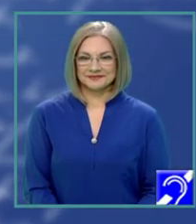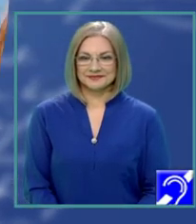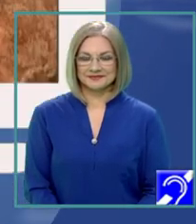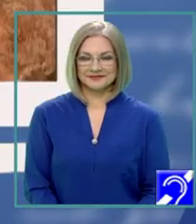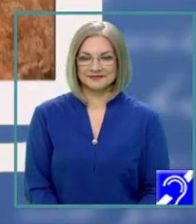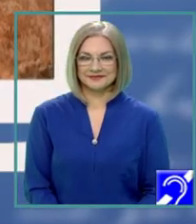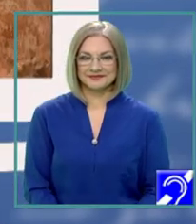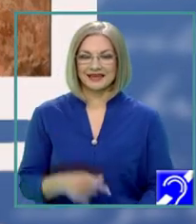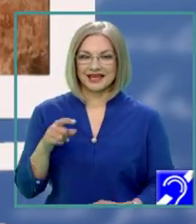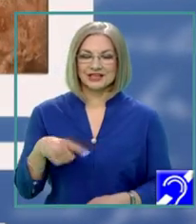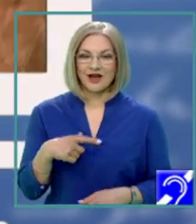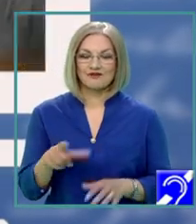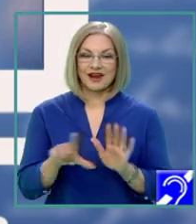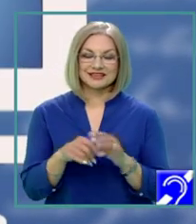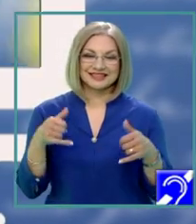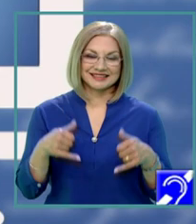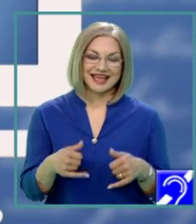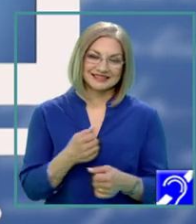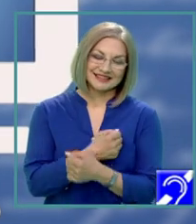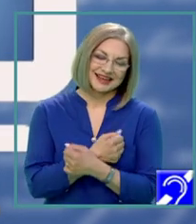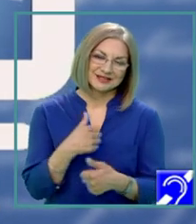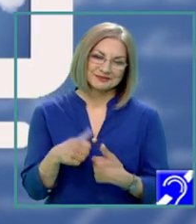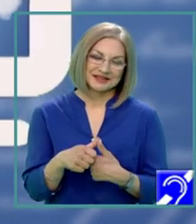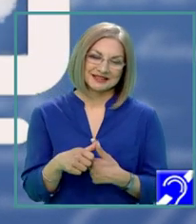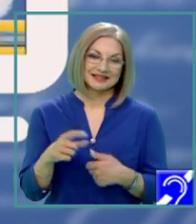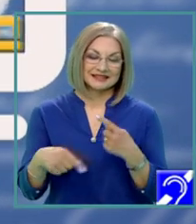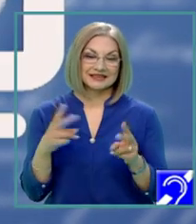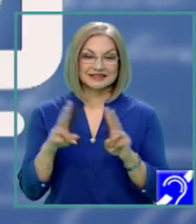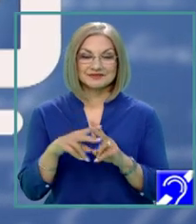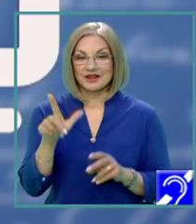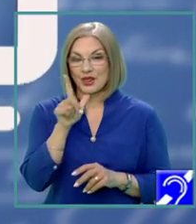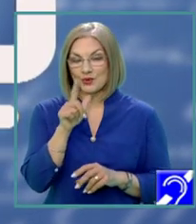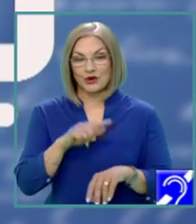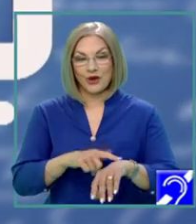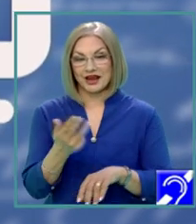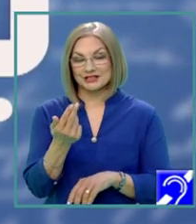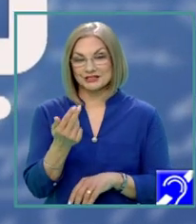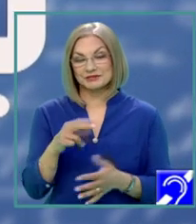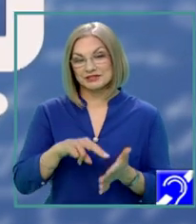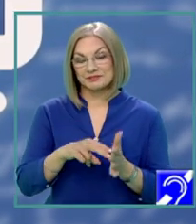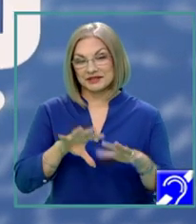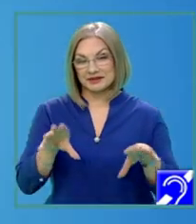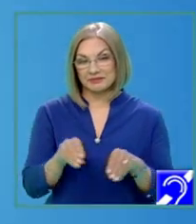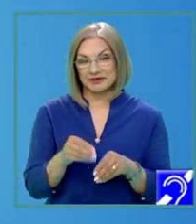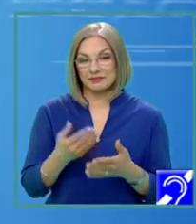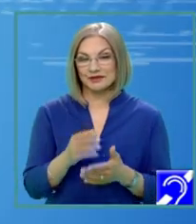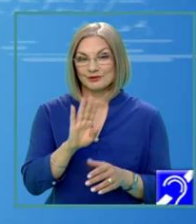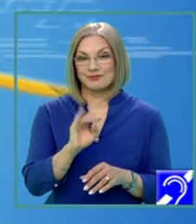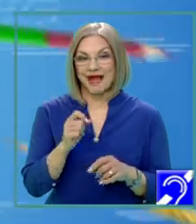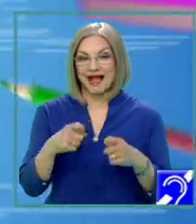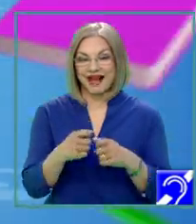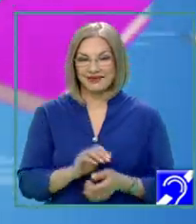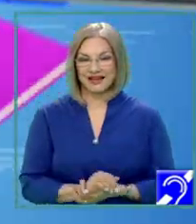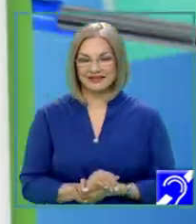PSI stau fost lecțiile de astăzi dragi prieteni ne revedem nu de la ora 15:00 să ne pregătim împreună pentru bacalaureat